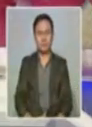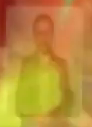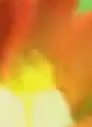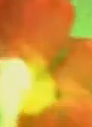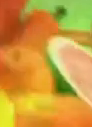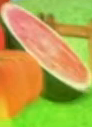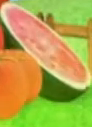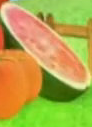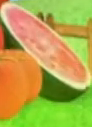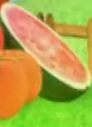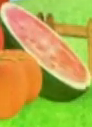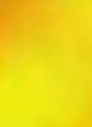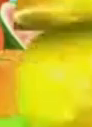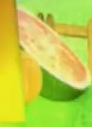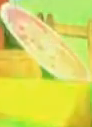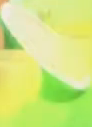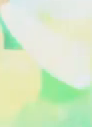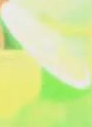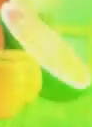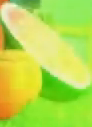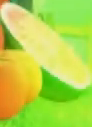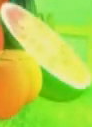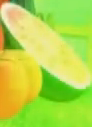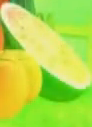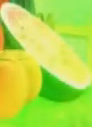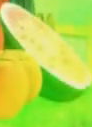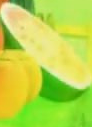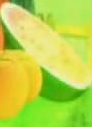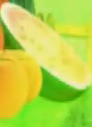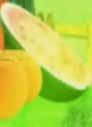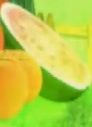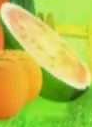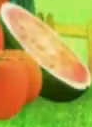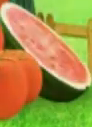เคียงคู่รู้คุณค่าประชาชนไทยคือหน้าที่คือหัวใจ